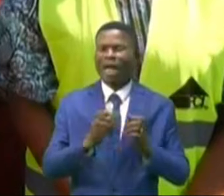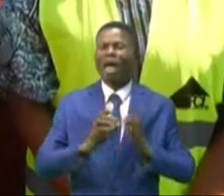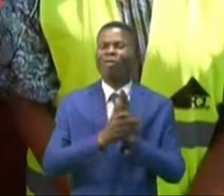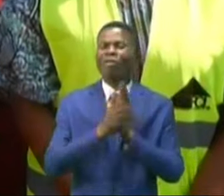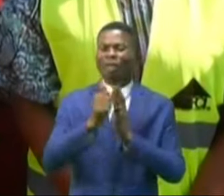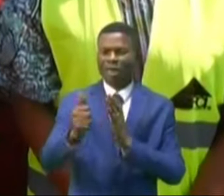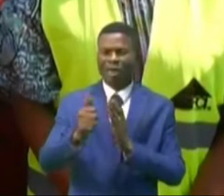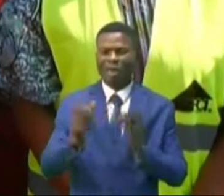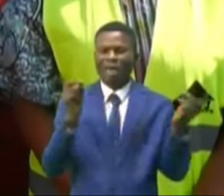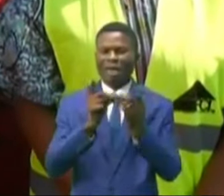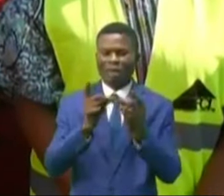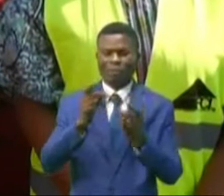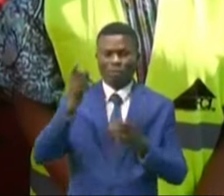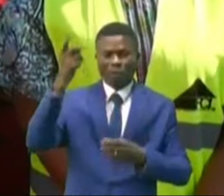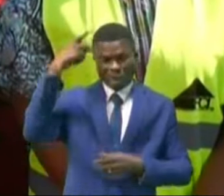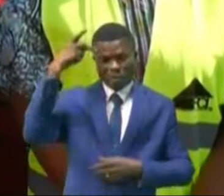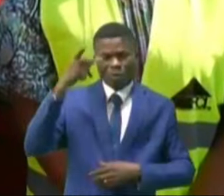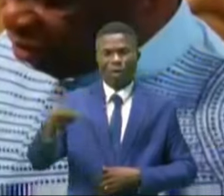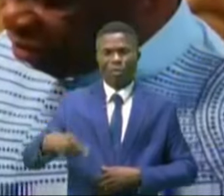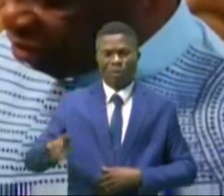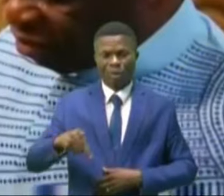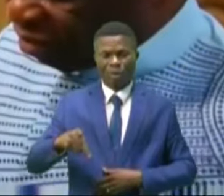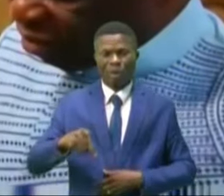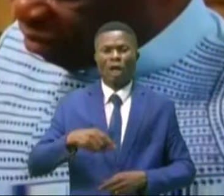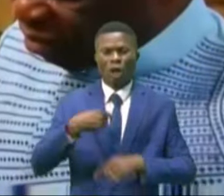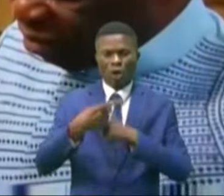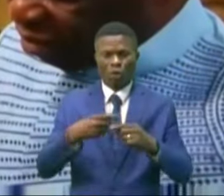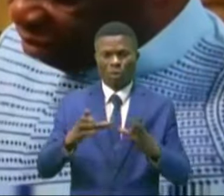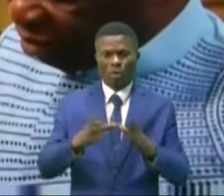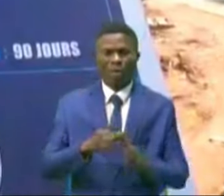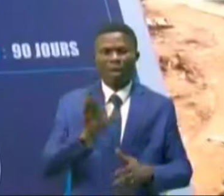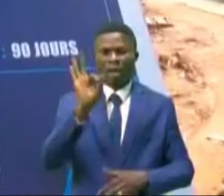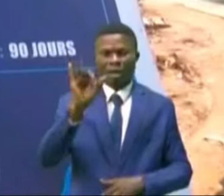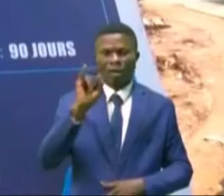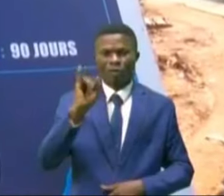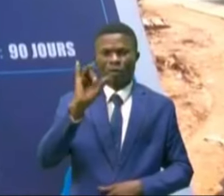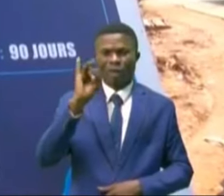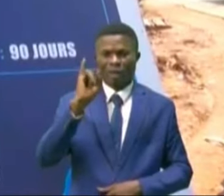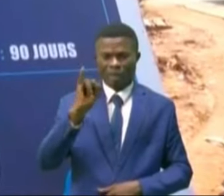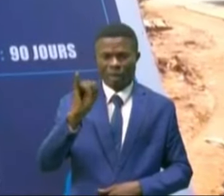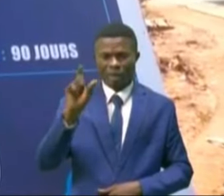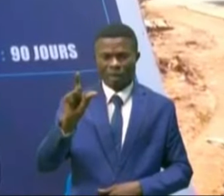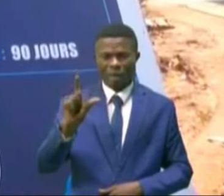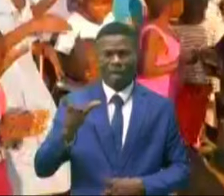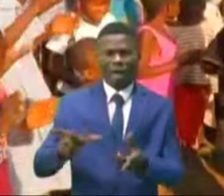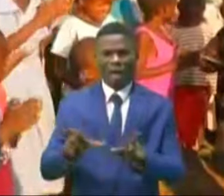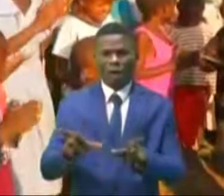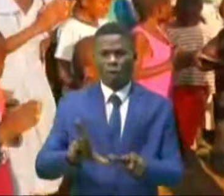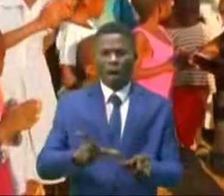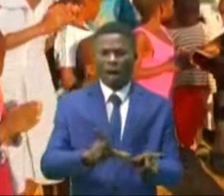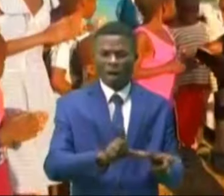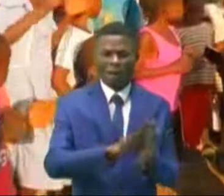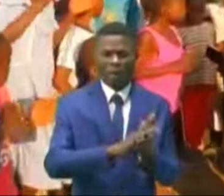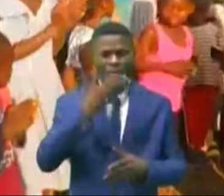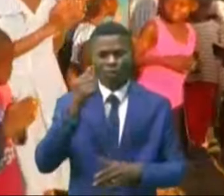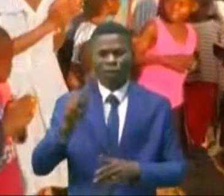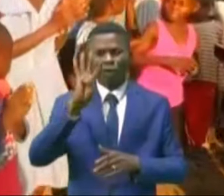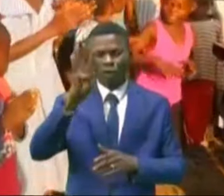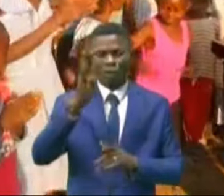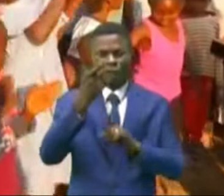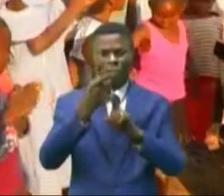la politique de l'exécutif provincial menée par Fifimasuka Saini pour un Lualaba meilleur. Jeudi 9